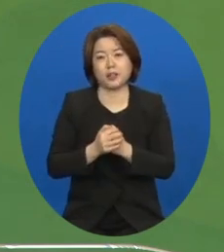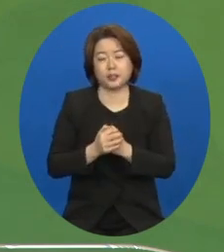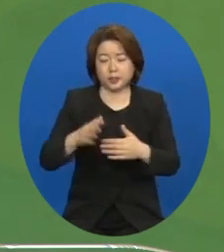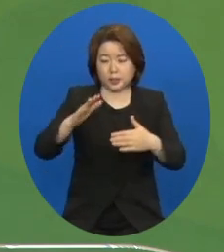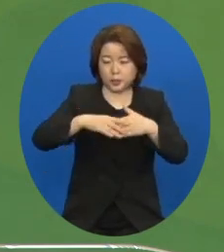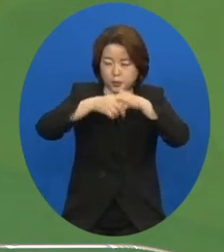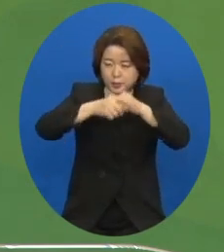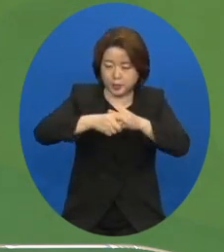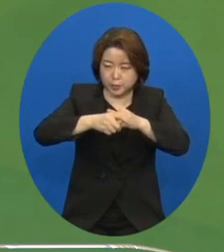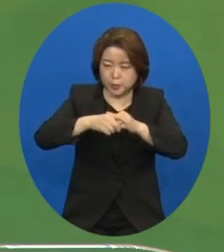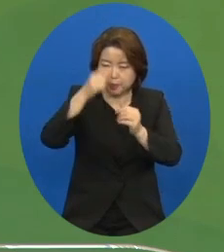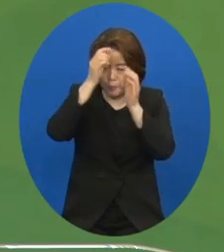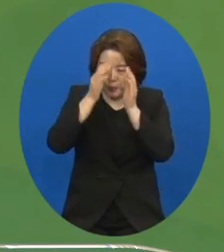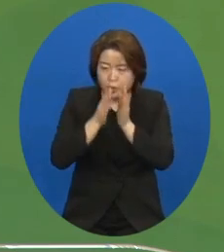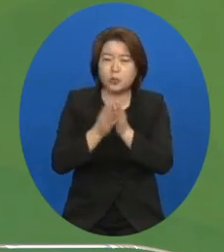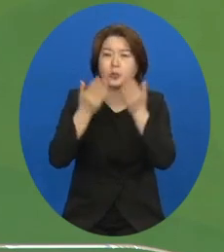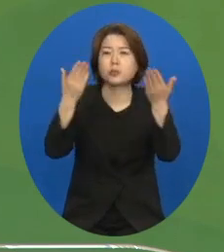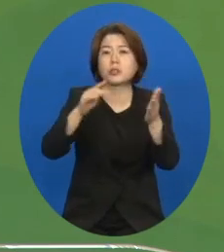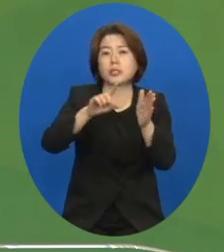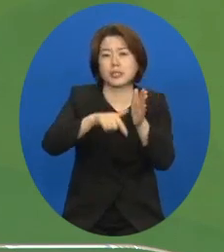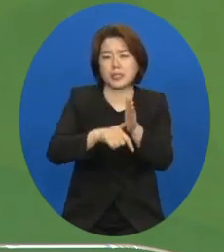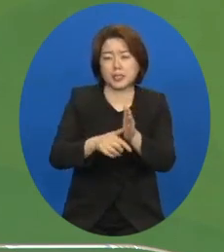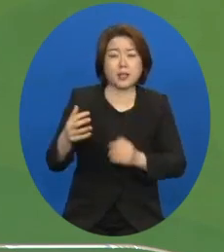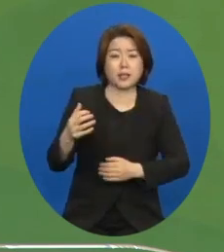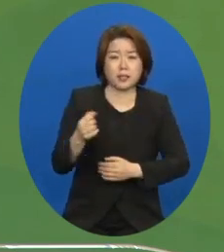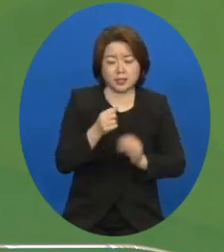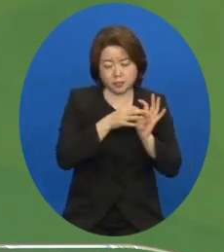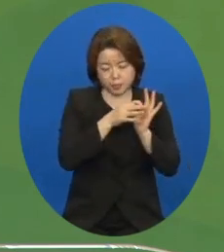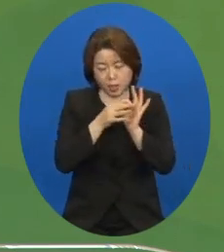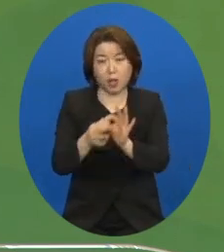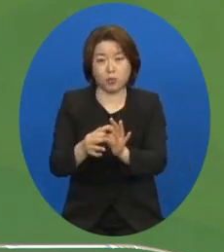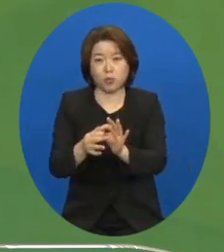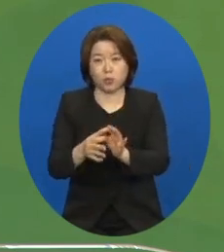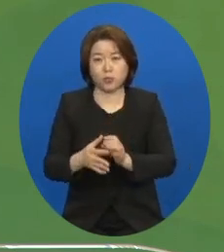손을 잡고 기도하는 시간을 가져오고 있다는 거예요.